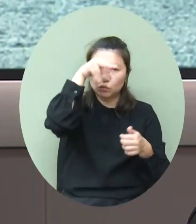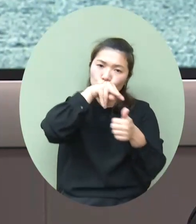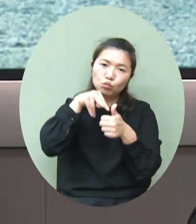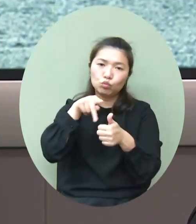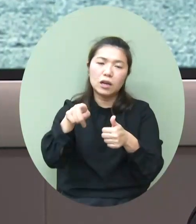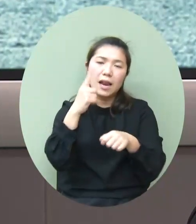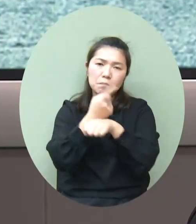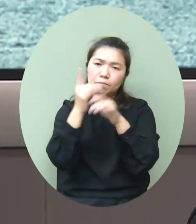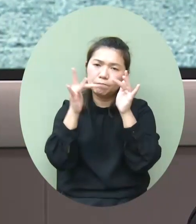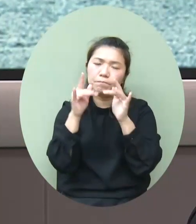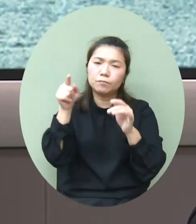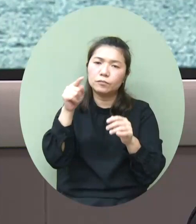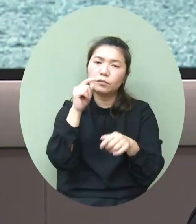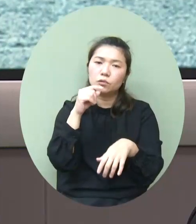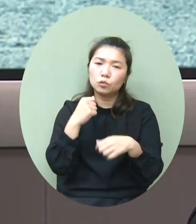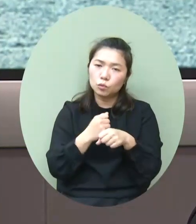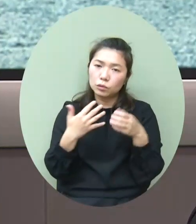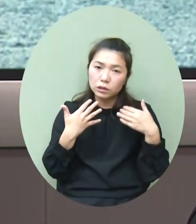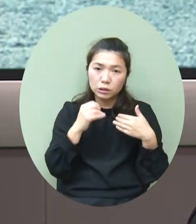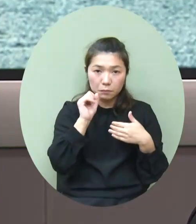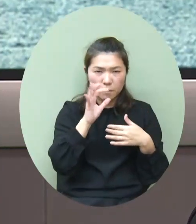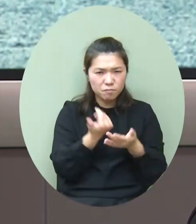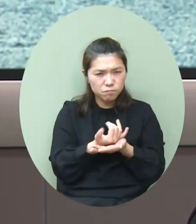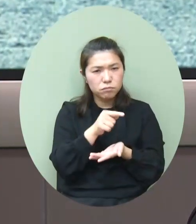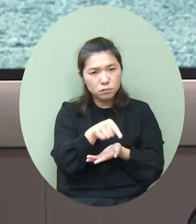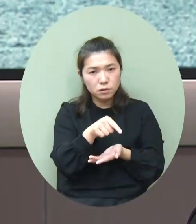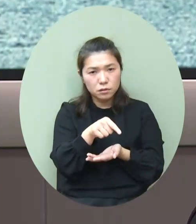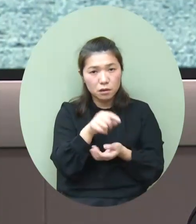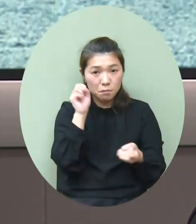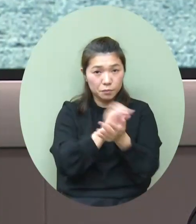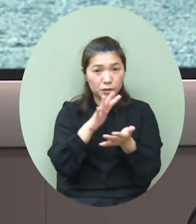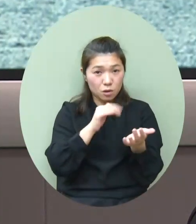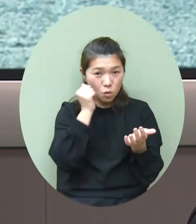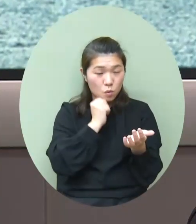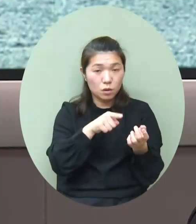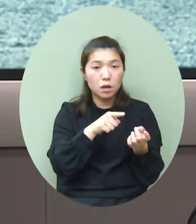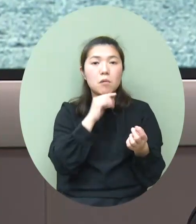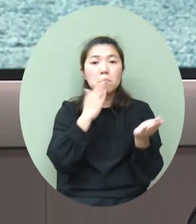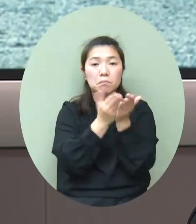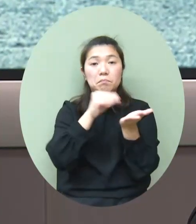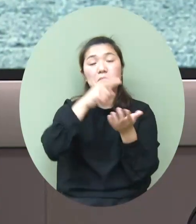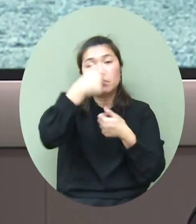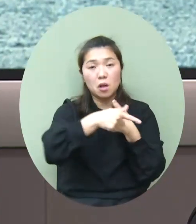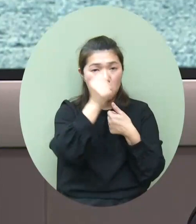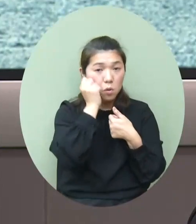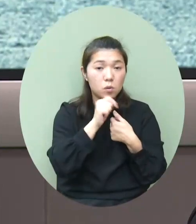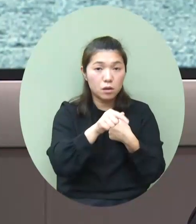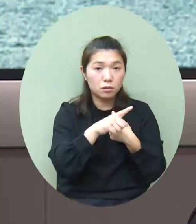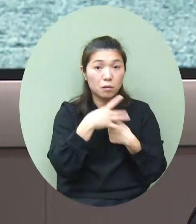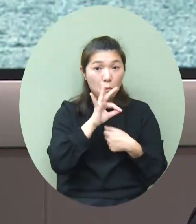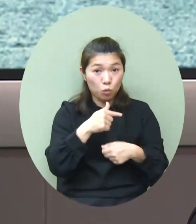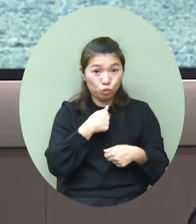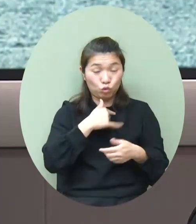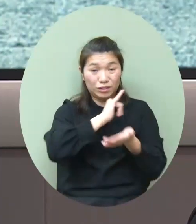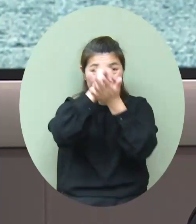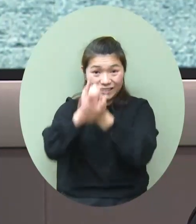署联络医管局的相关临床的同事来评估受影响的院友，